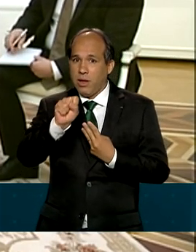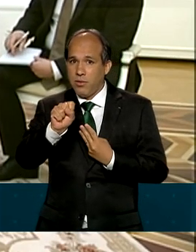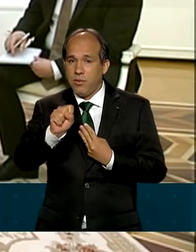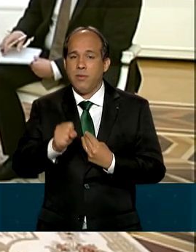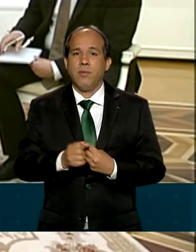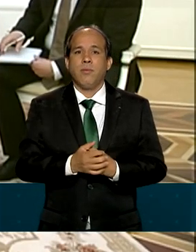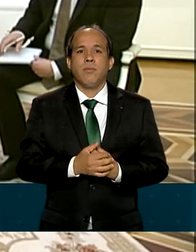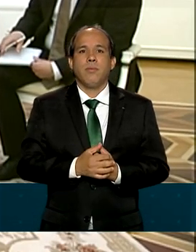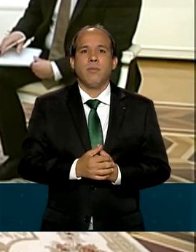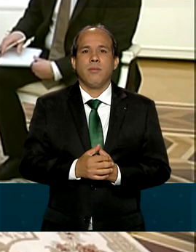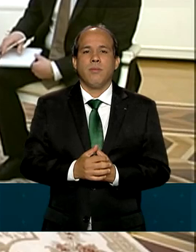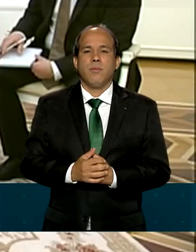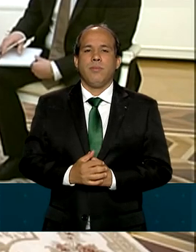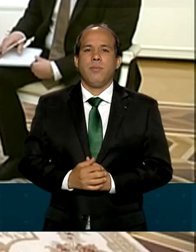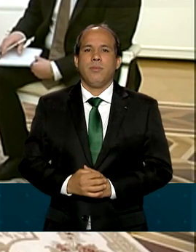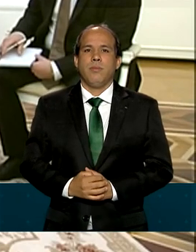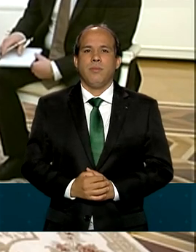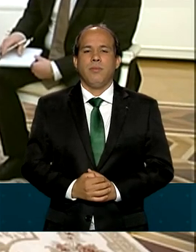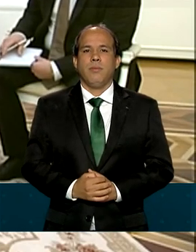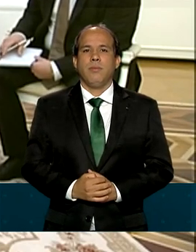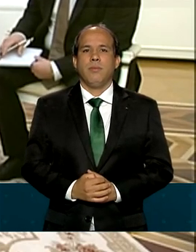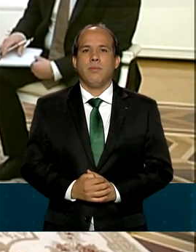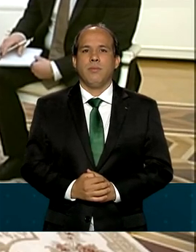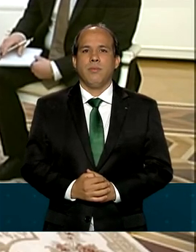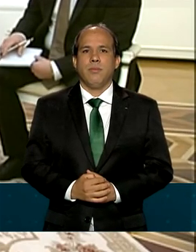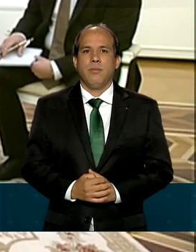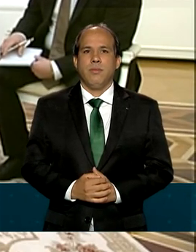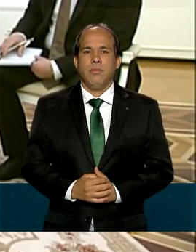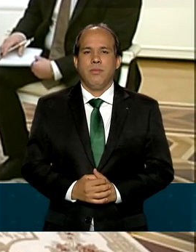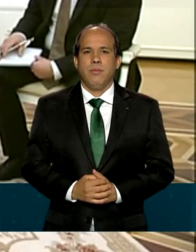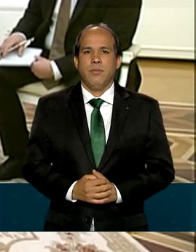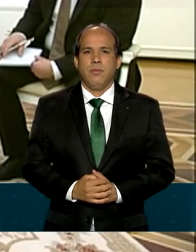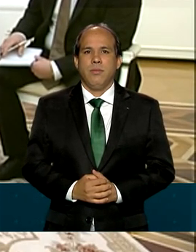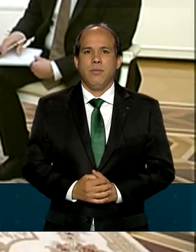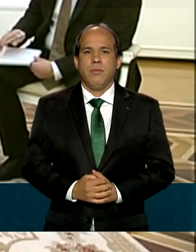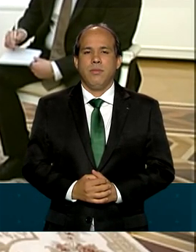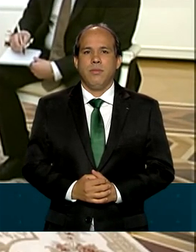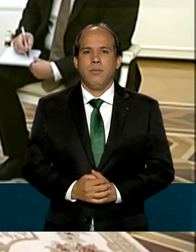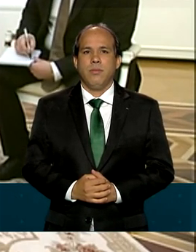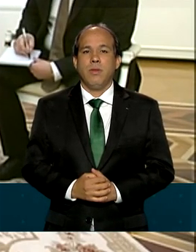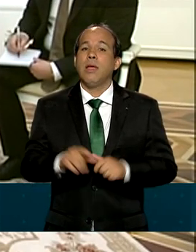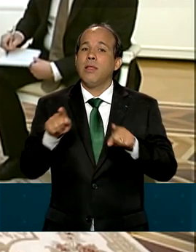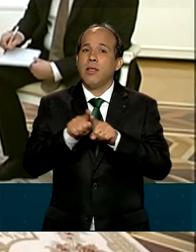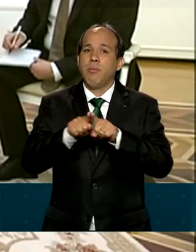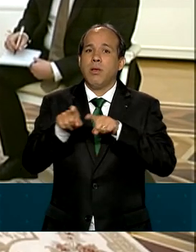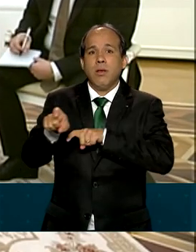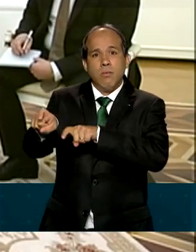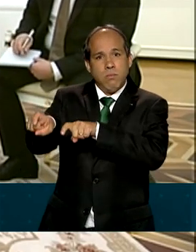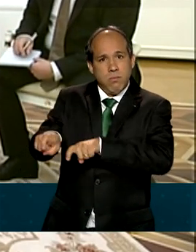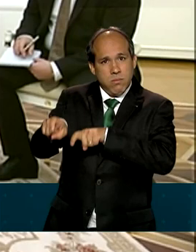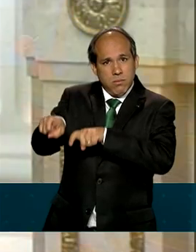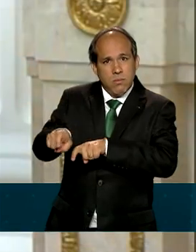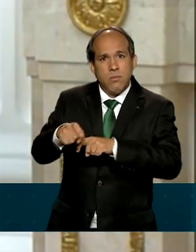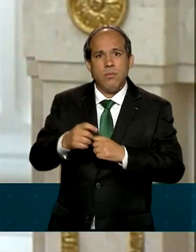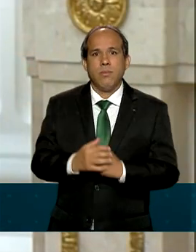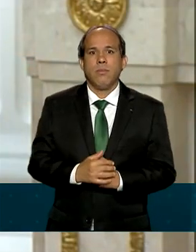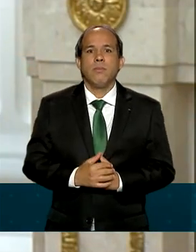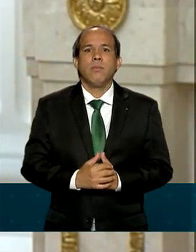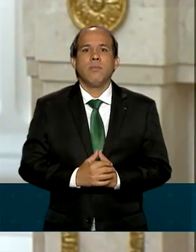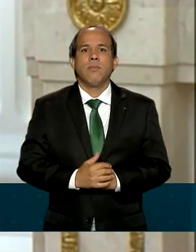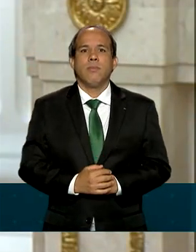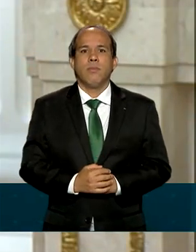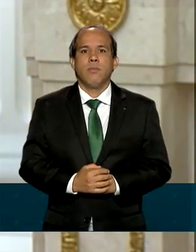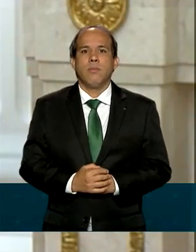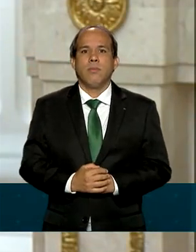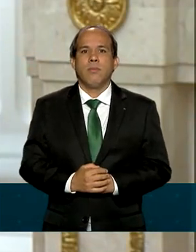В частности, в области обороны, в области нефти и газа. Агрикультура. В области сельского хозяйства.